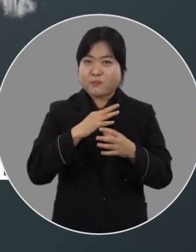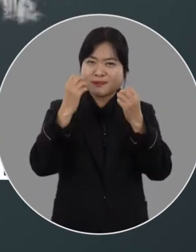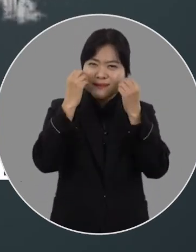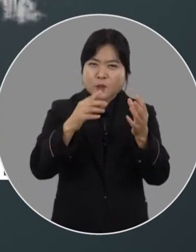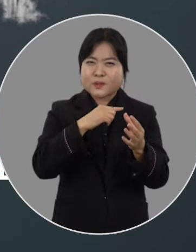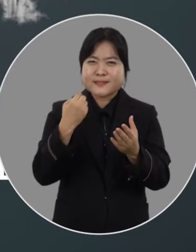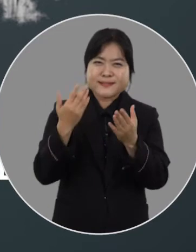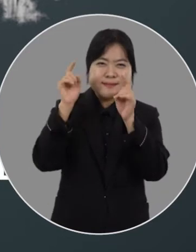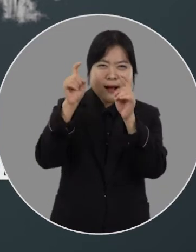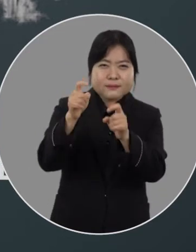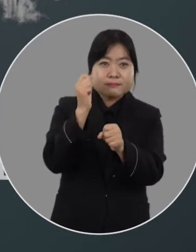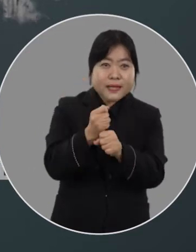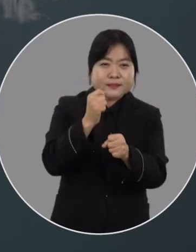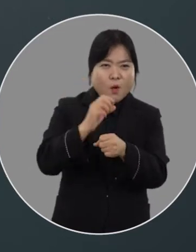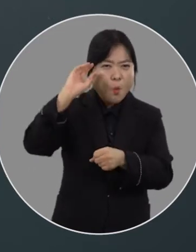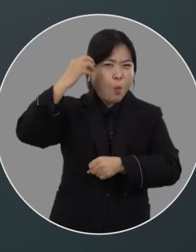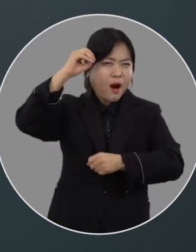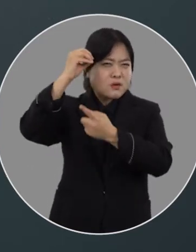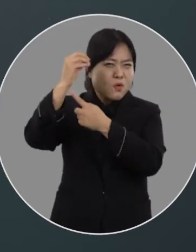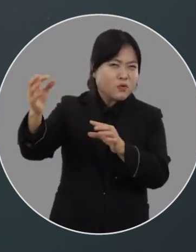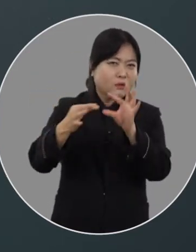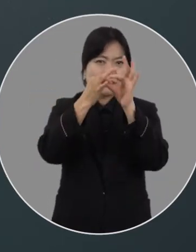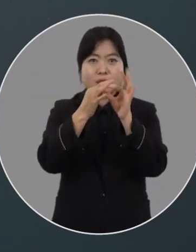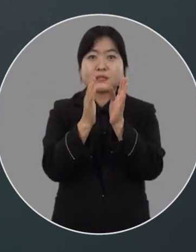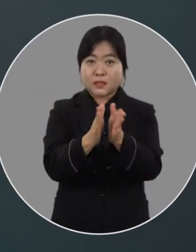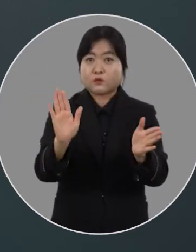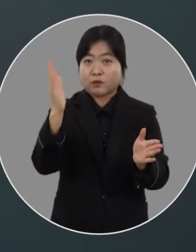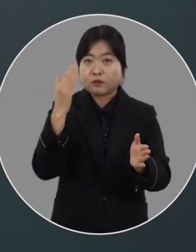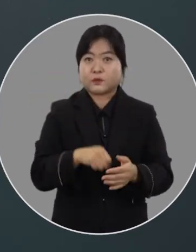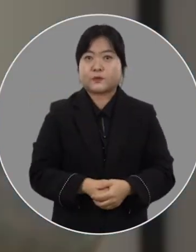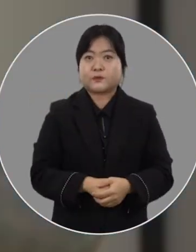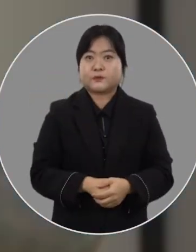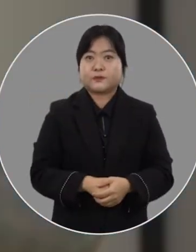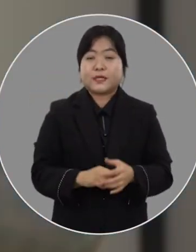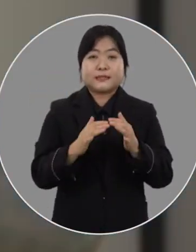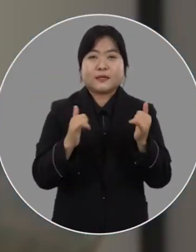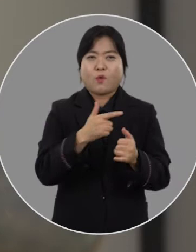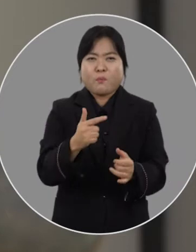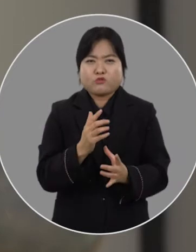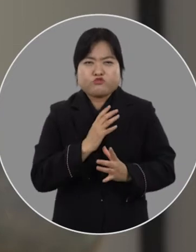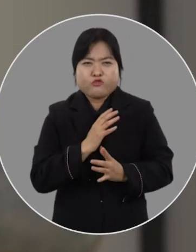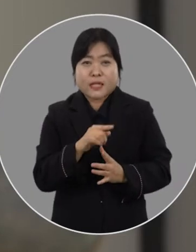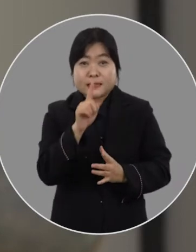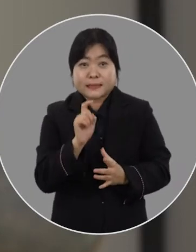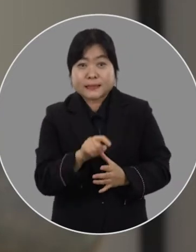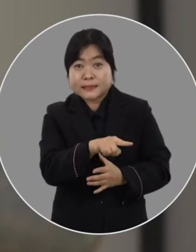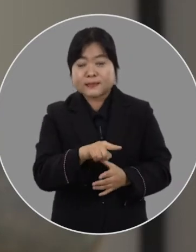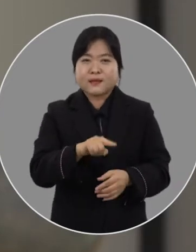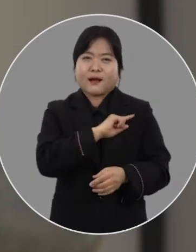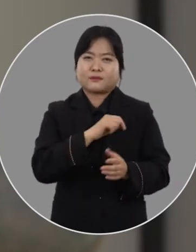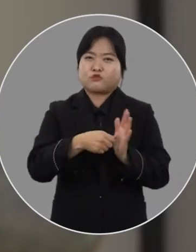새로운 희생양을 만들어내는 광기로 연결되기 시작했던 것이었죠. 사람들이 얼마나